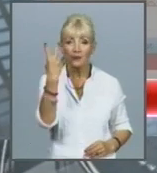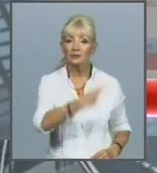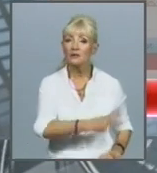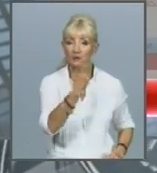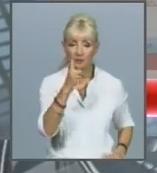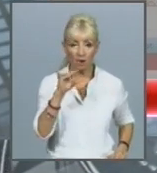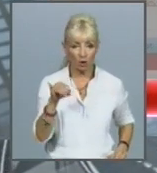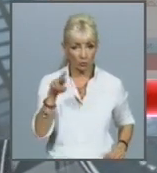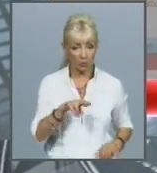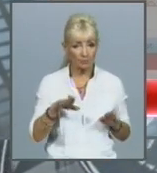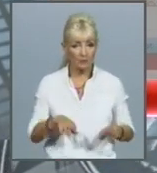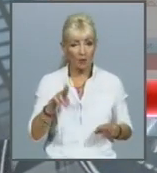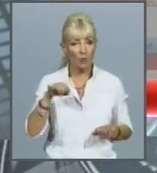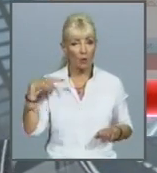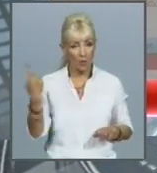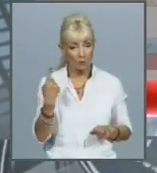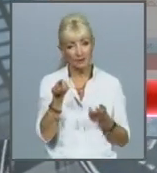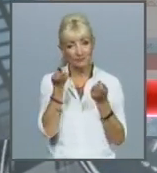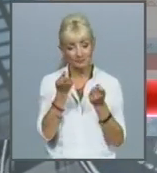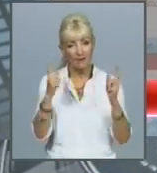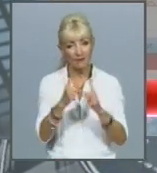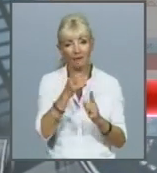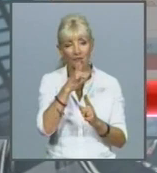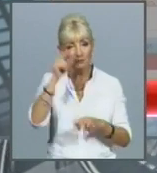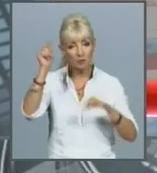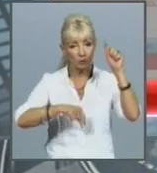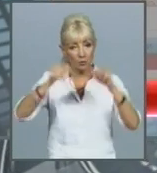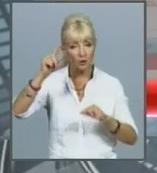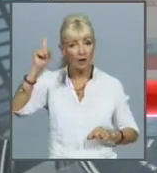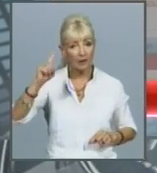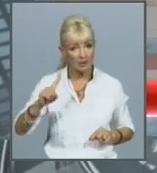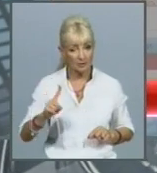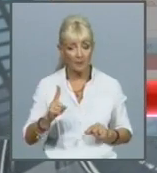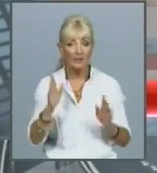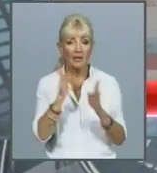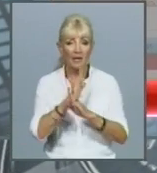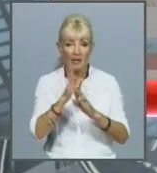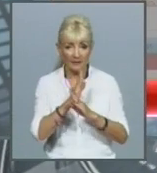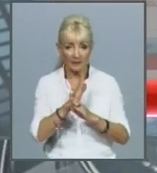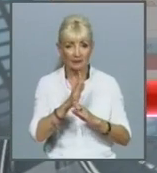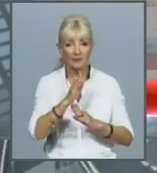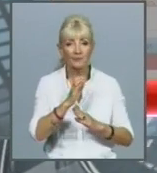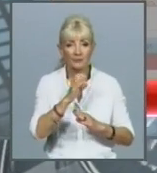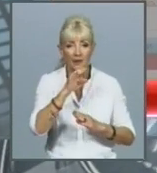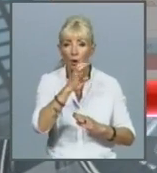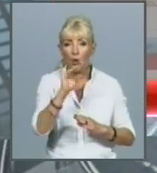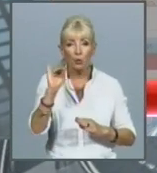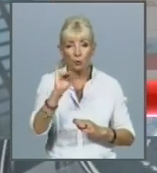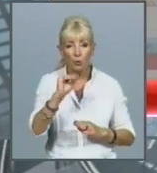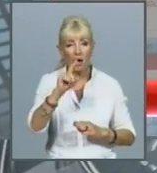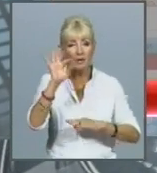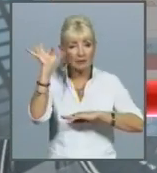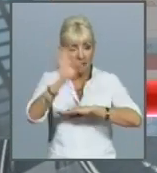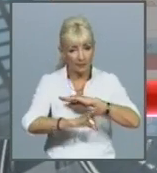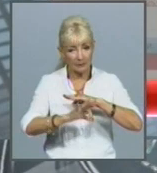21 липня місцями по області невеликий короткочасний дощ – гроза. Вітер північно-західний – 7-12 метрів за секунду. По